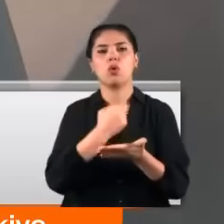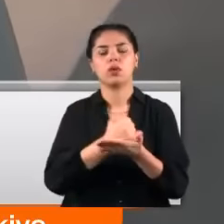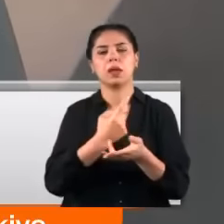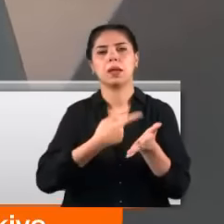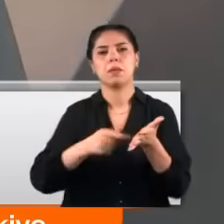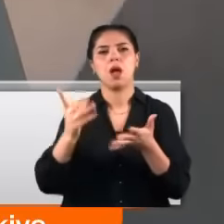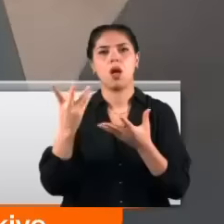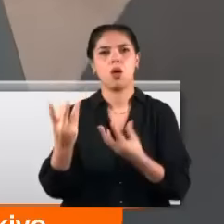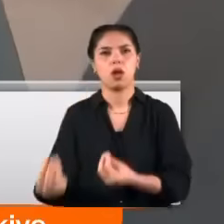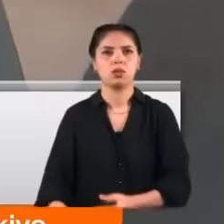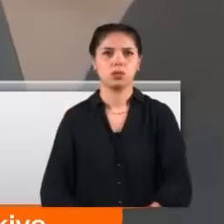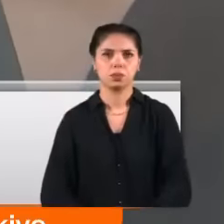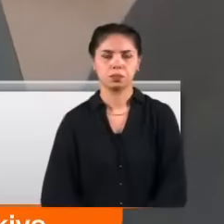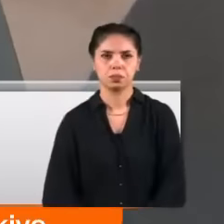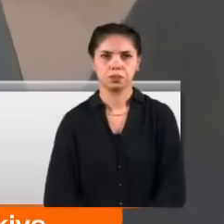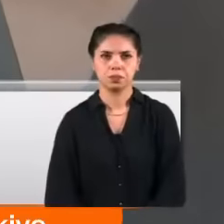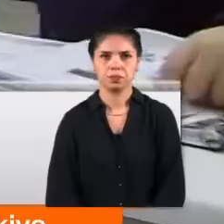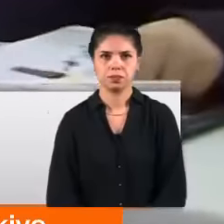edilecek.